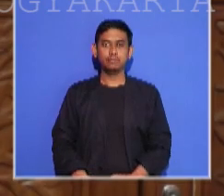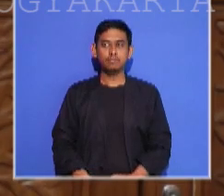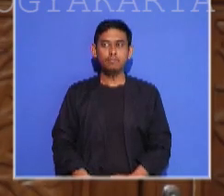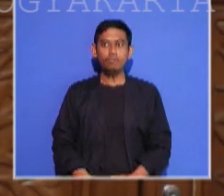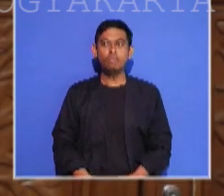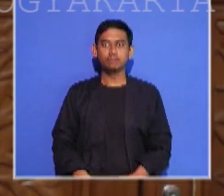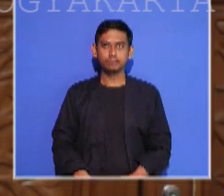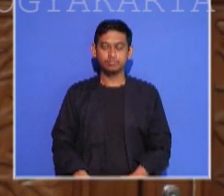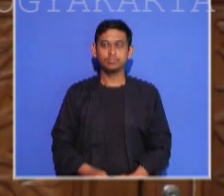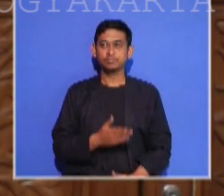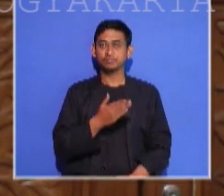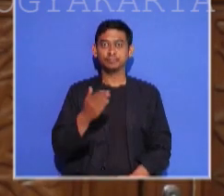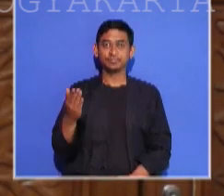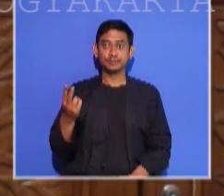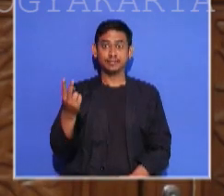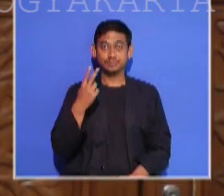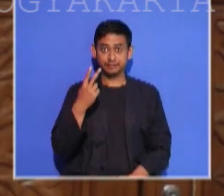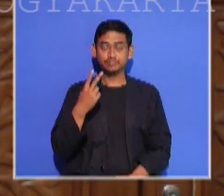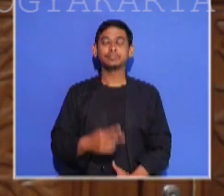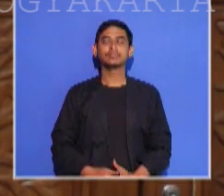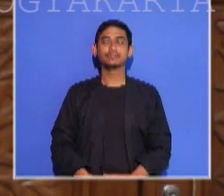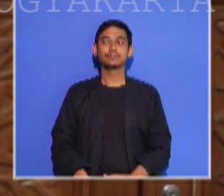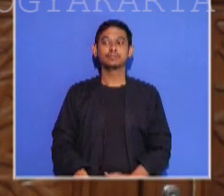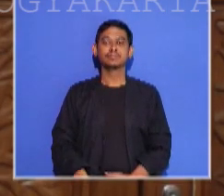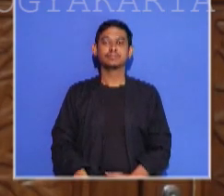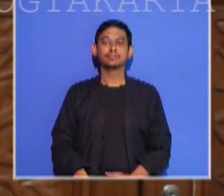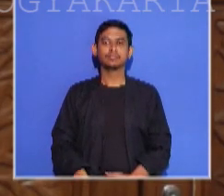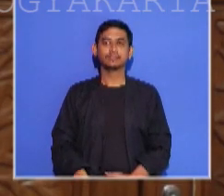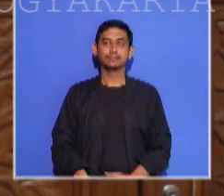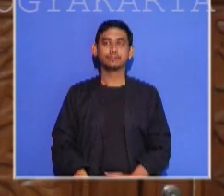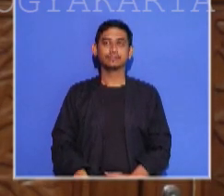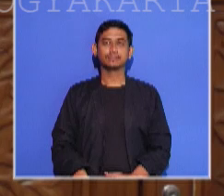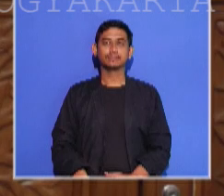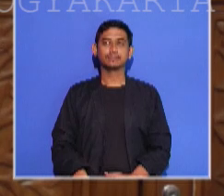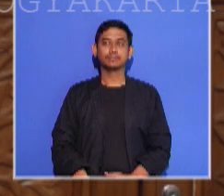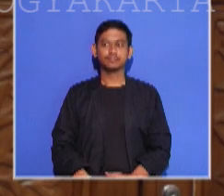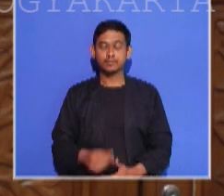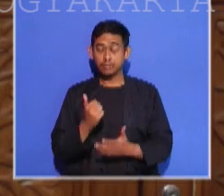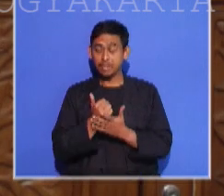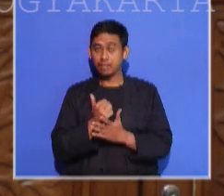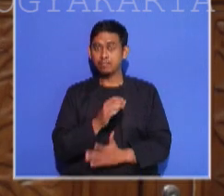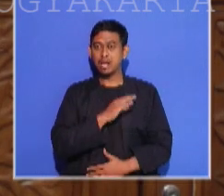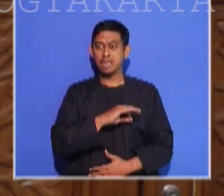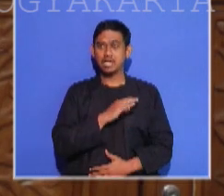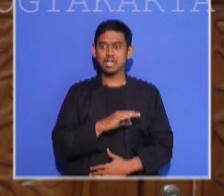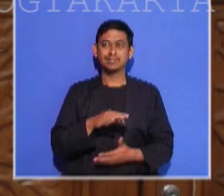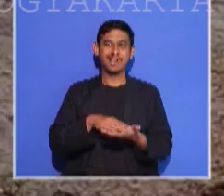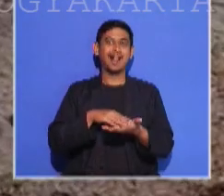Para pemirsa, salah setunggaling kabupaten ingkang wigati sangat nalika ngemonah lahan pesisir Samas inggih menika rabuk